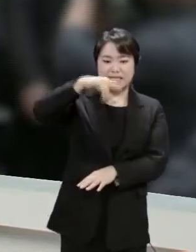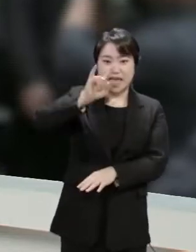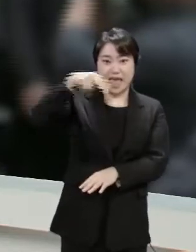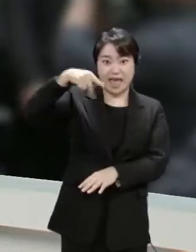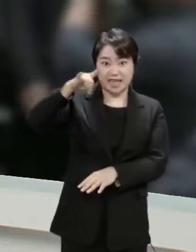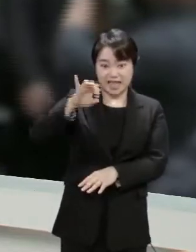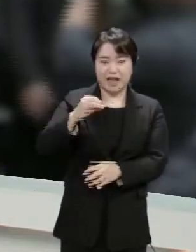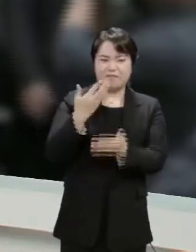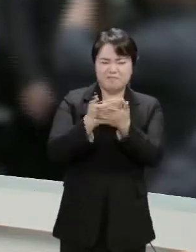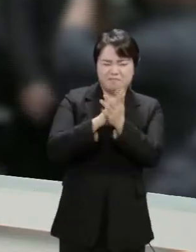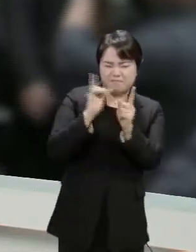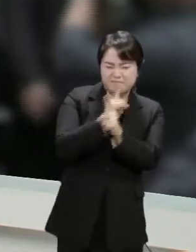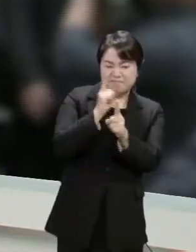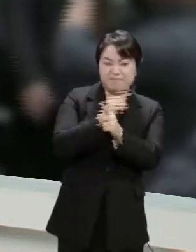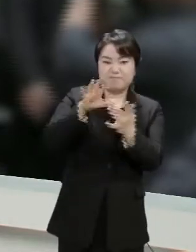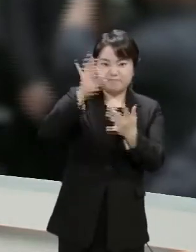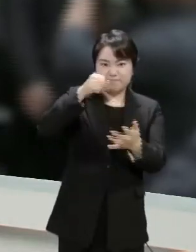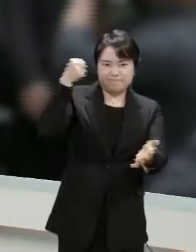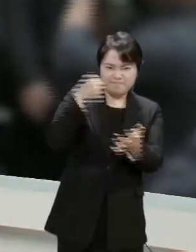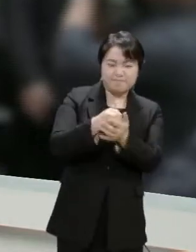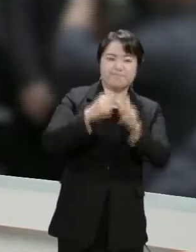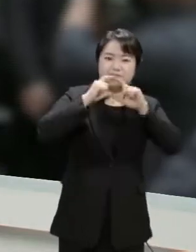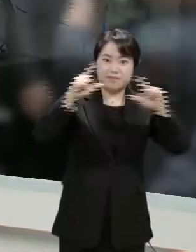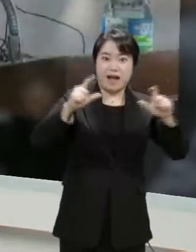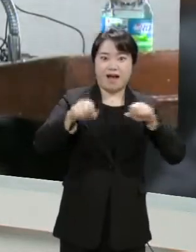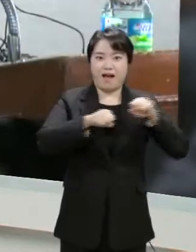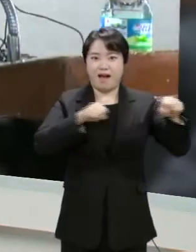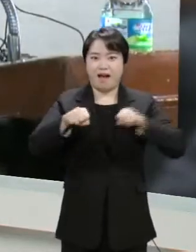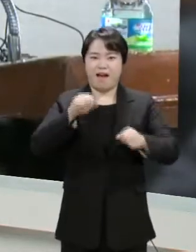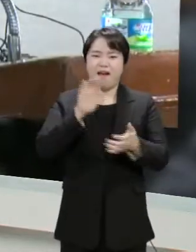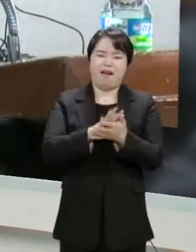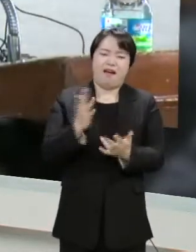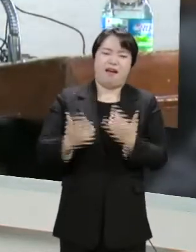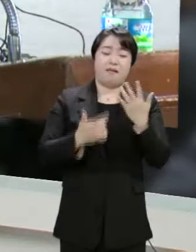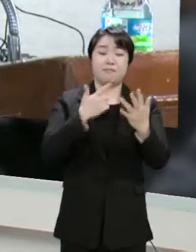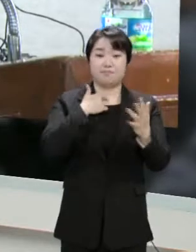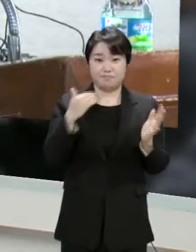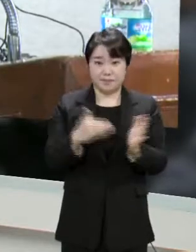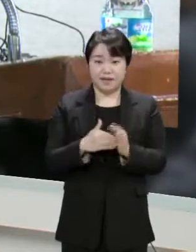1호였던 만큼 사업에 대한 포부도 컸습니다.